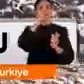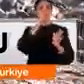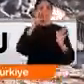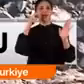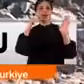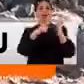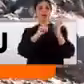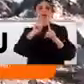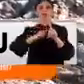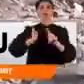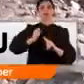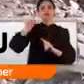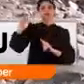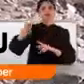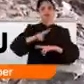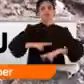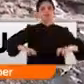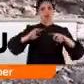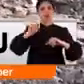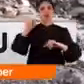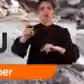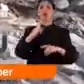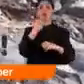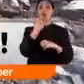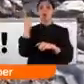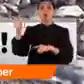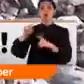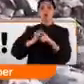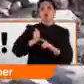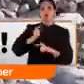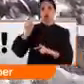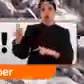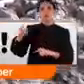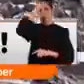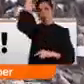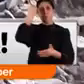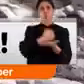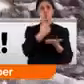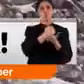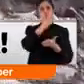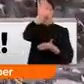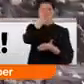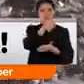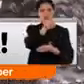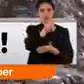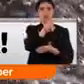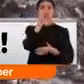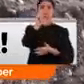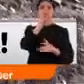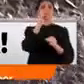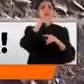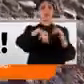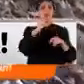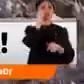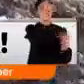jandarma ekipleri olayın üstüne gitti. Güvenlik güçleri define avcılarının ismini verdiği muhtar Şenol Ünal'ı bölgeye çağırdığındaysa define avcılarının